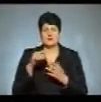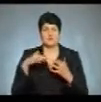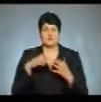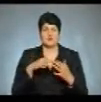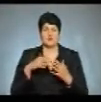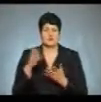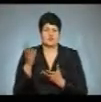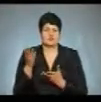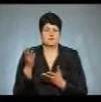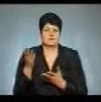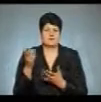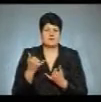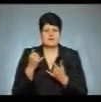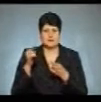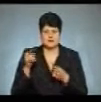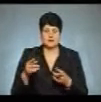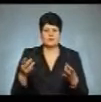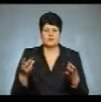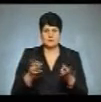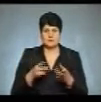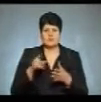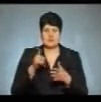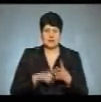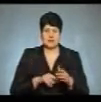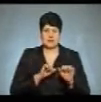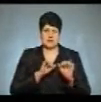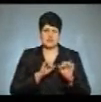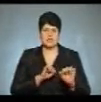ну, для них потрібний надійний тил.